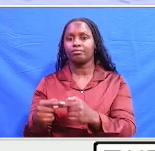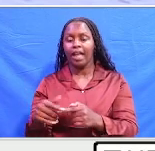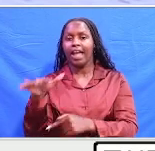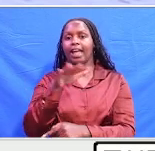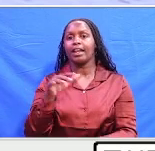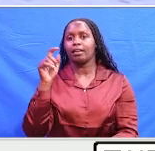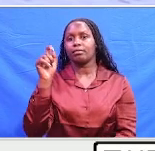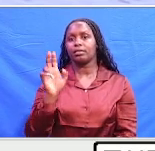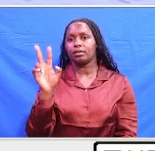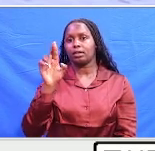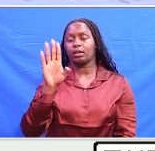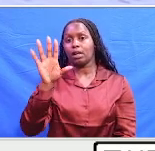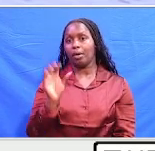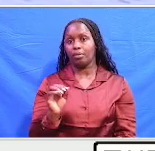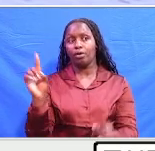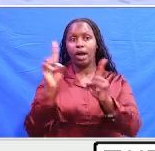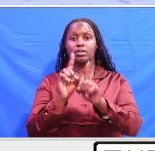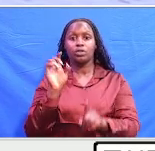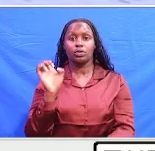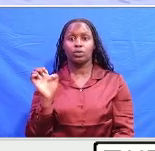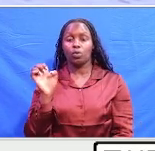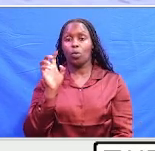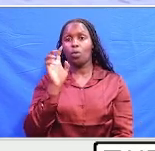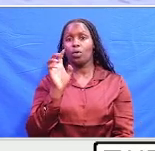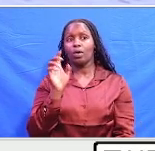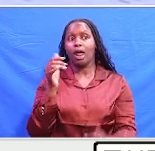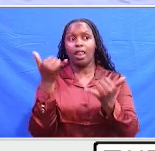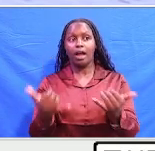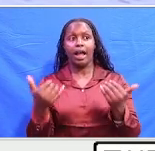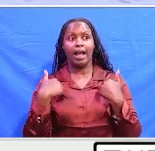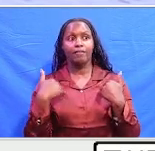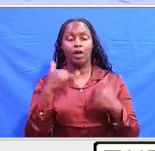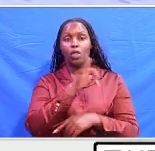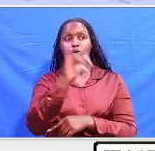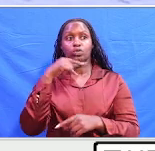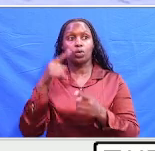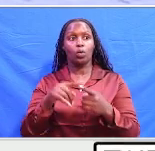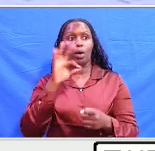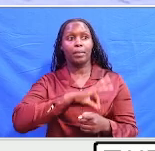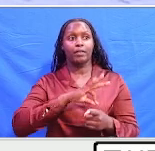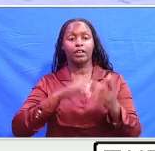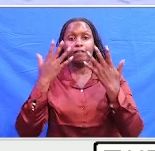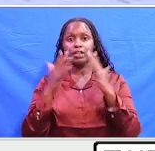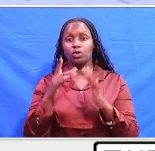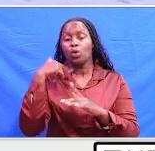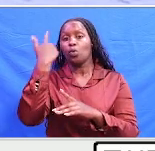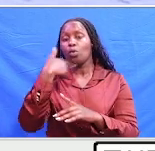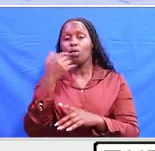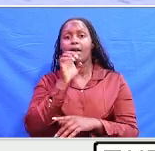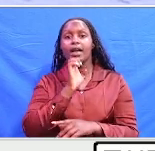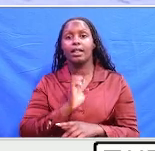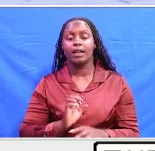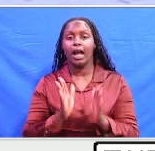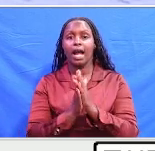huku katika kaunti ya Uasin Gishu, huku kukiwa na wale ambao walifaidika ambao ni wazee na